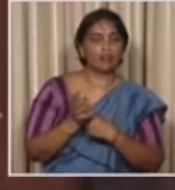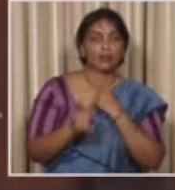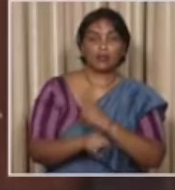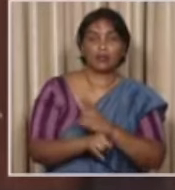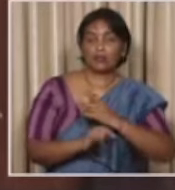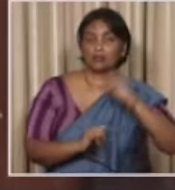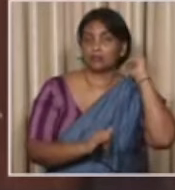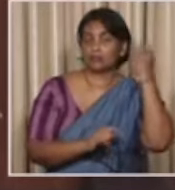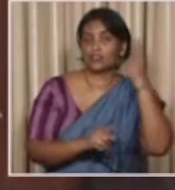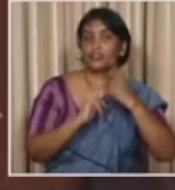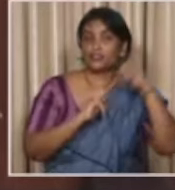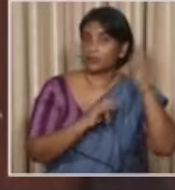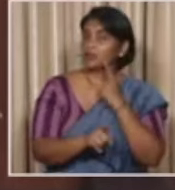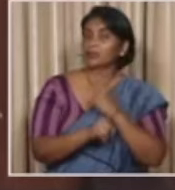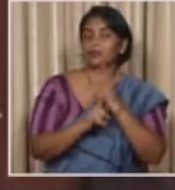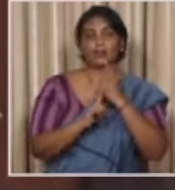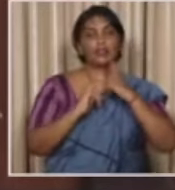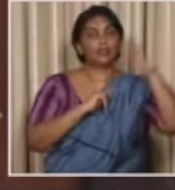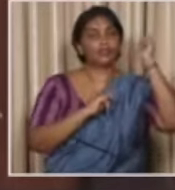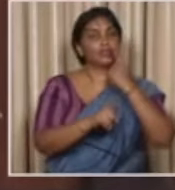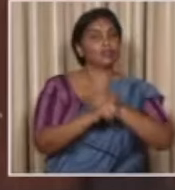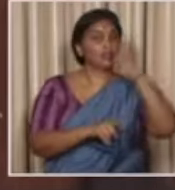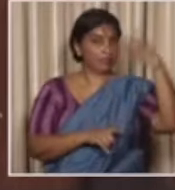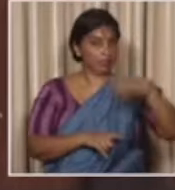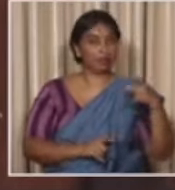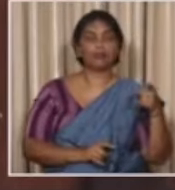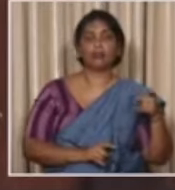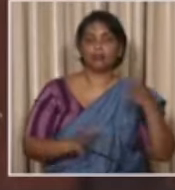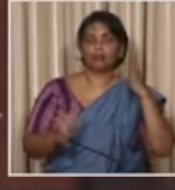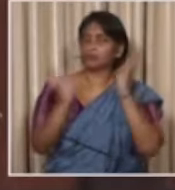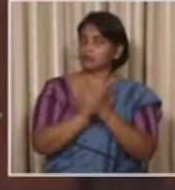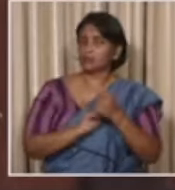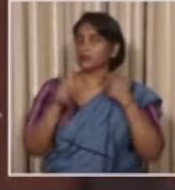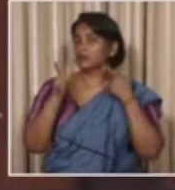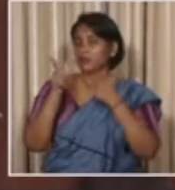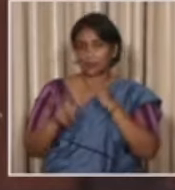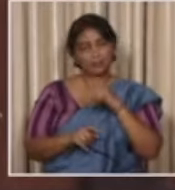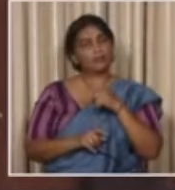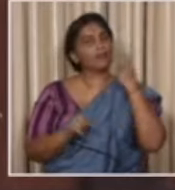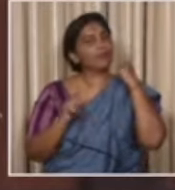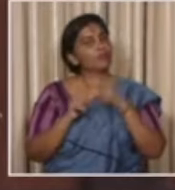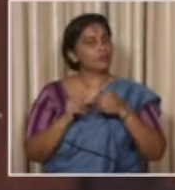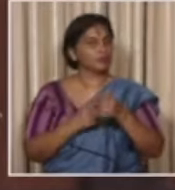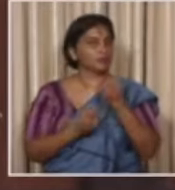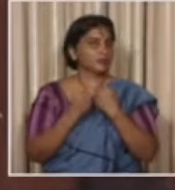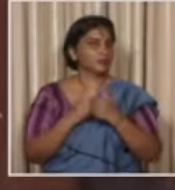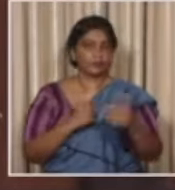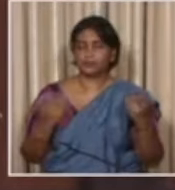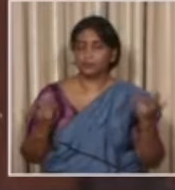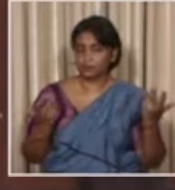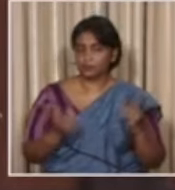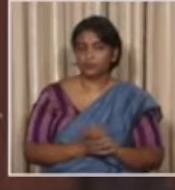උපකුලපති ලංකාවේ හිටපු යුනිවර්සිටි එකේ හිටපු උපකුලපති කෙනෙක්. මෙයා පැහැරගෙන ගිහිල්ලා ඝාතනය කිරීම පිළිබඳව මේ වෙනකොට කිසිම පරීක්ෂණයක්